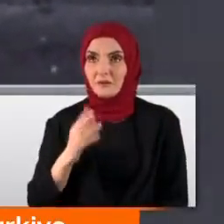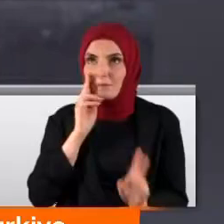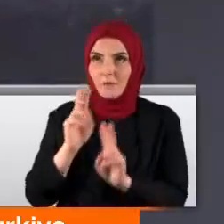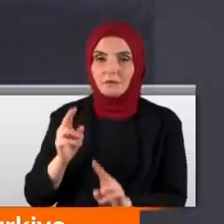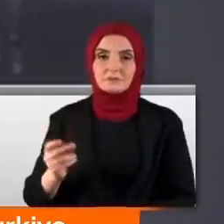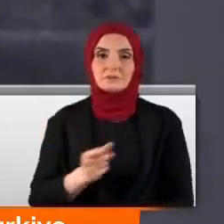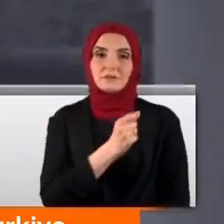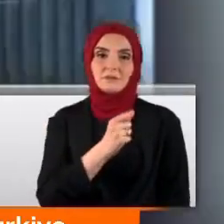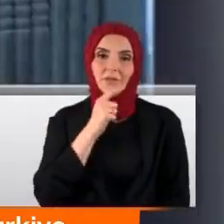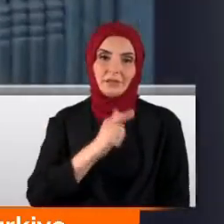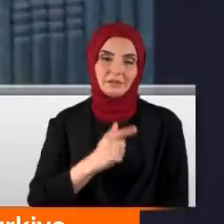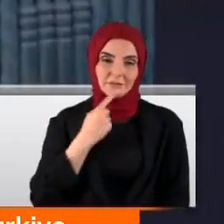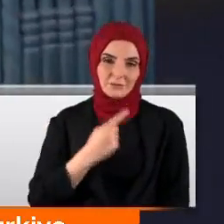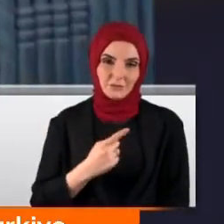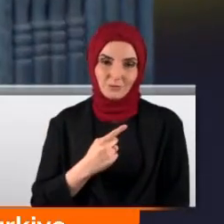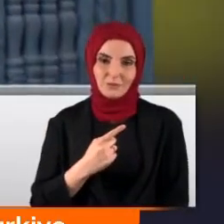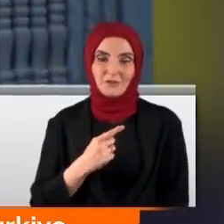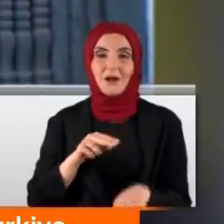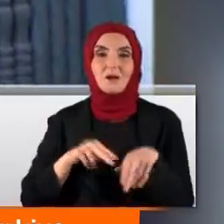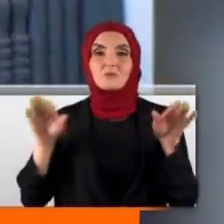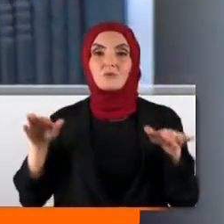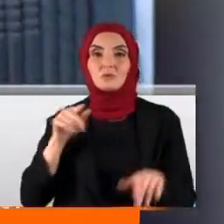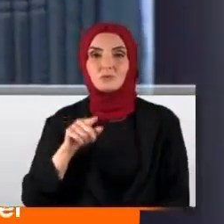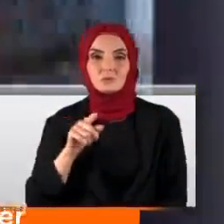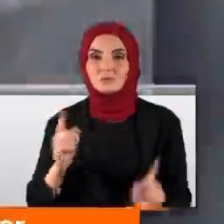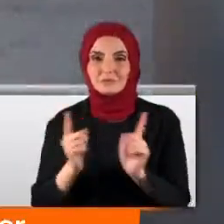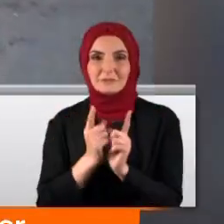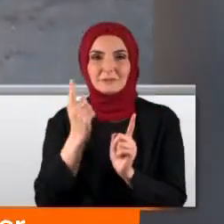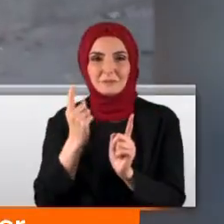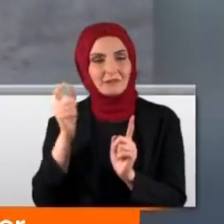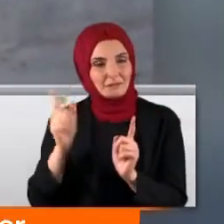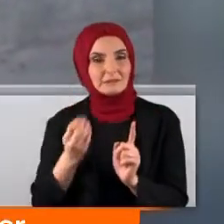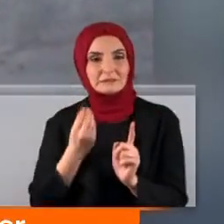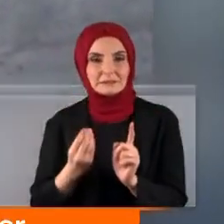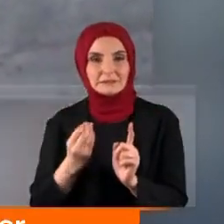arası sadece bir kişiyle iyi. O da evinin bahçesinde yaşadığı bu adam.